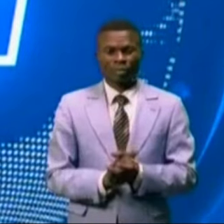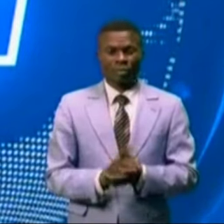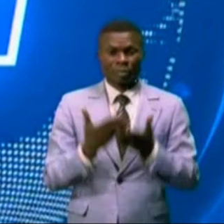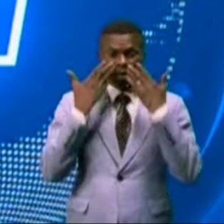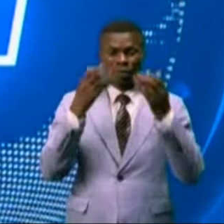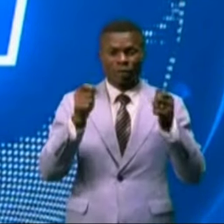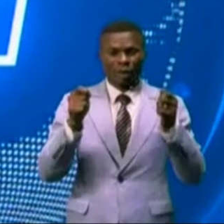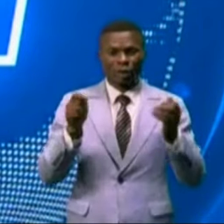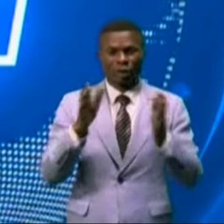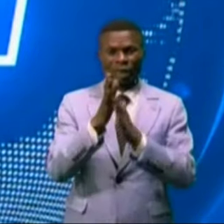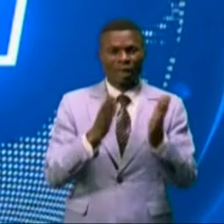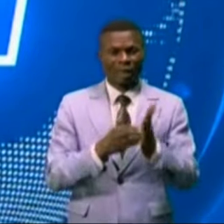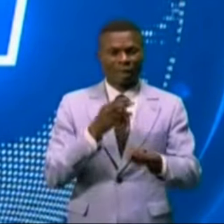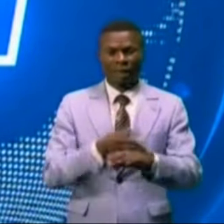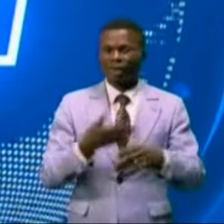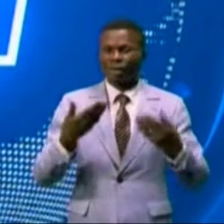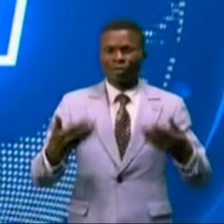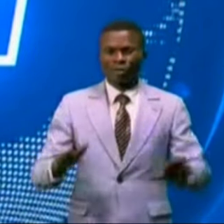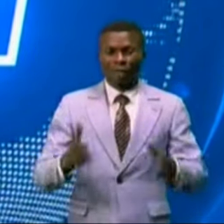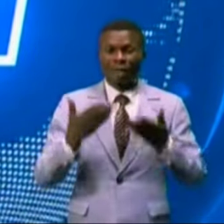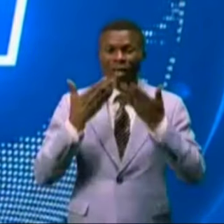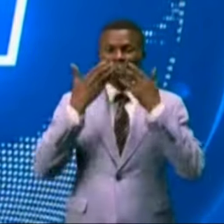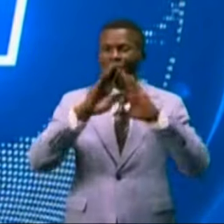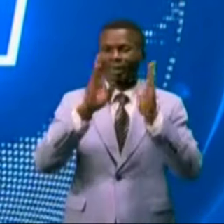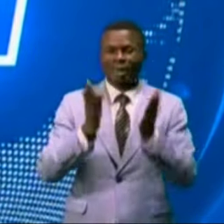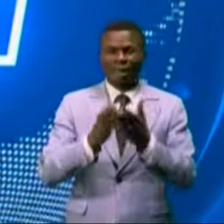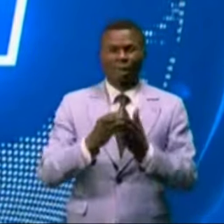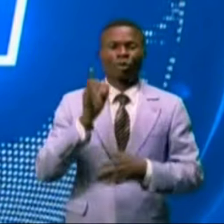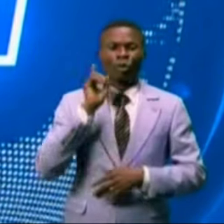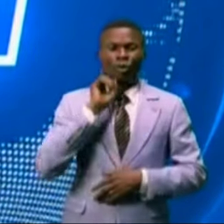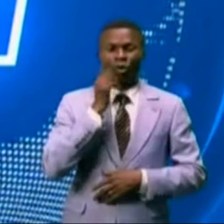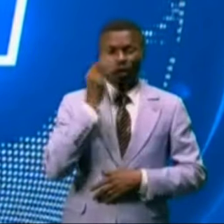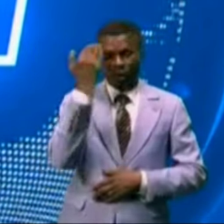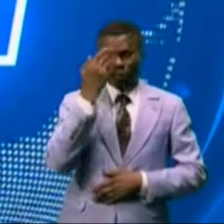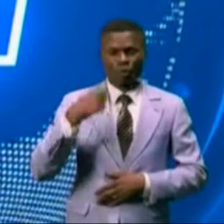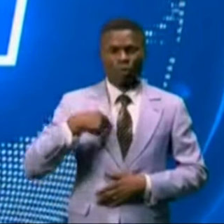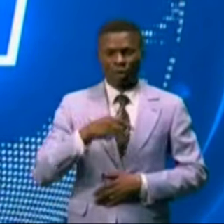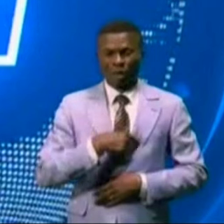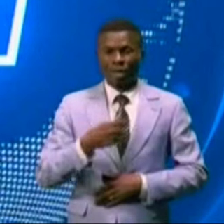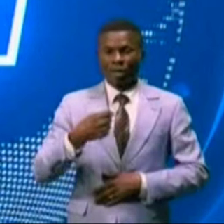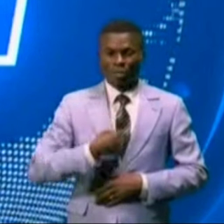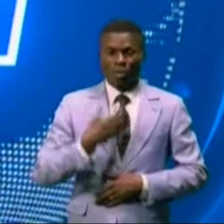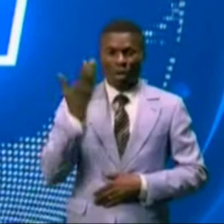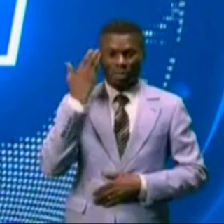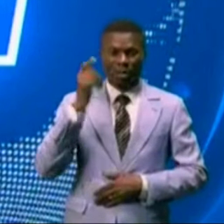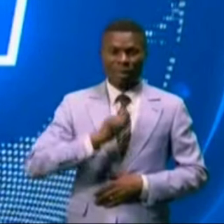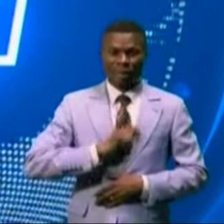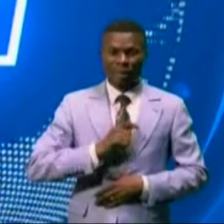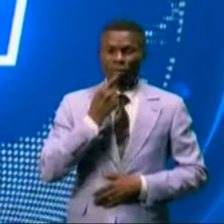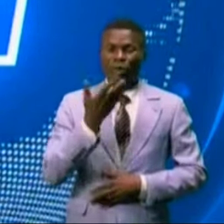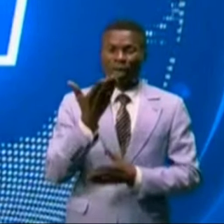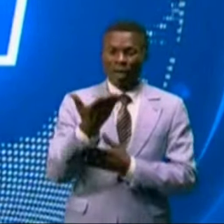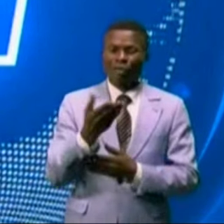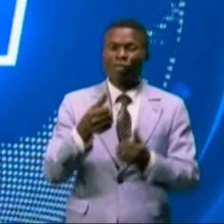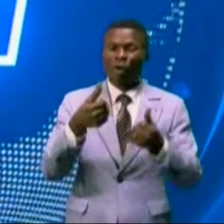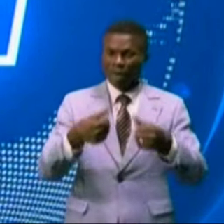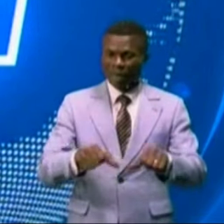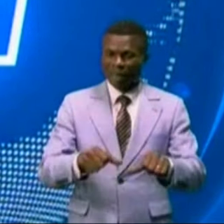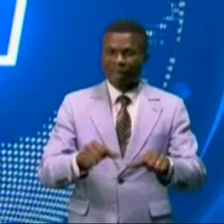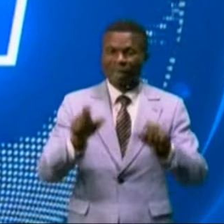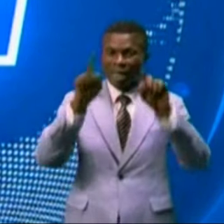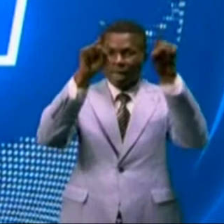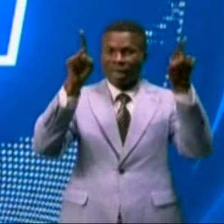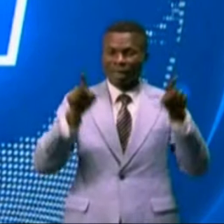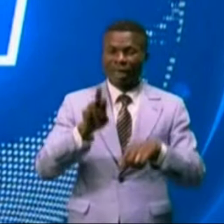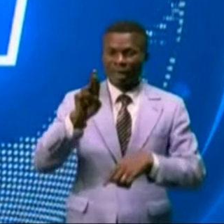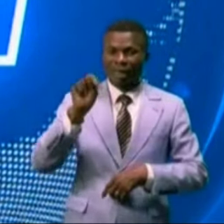C'en est fini avec ce journal réalisé par Pascal Chichot et André Djeka sous la supervision